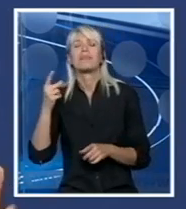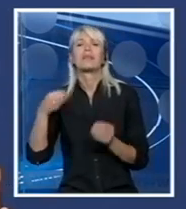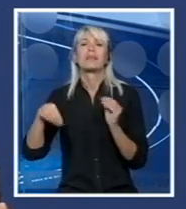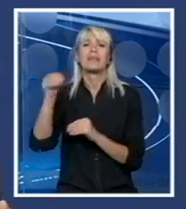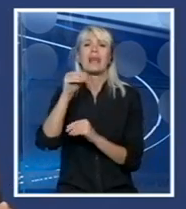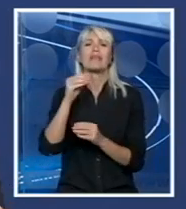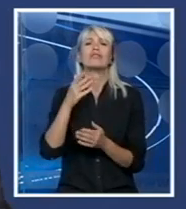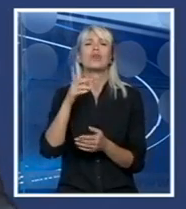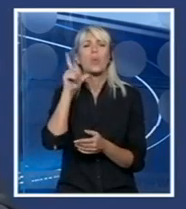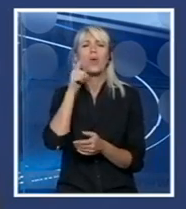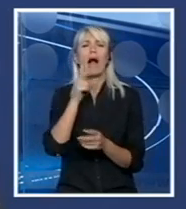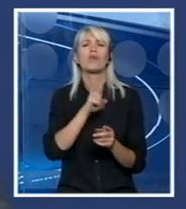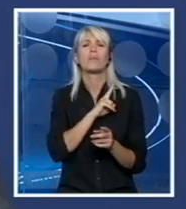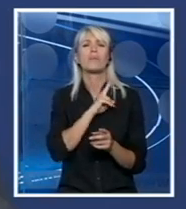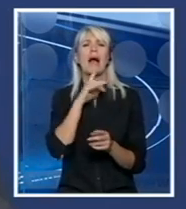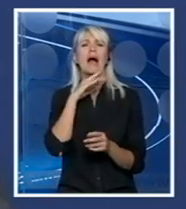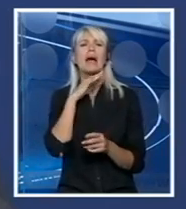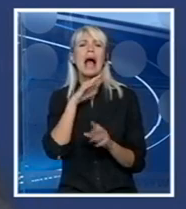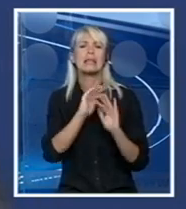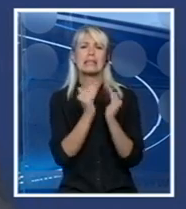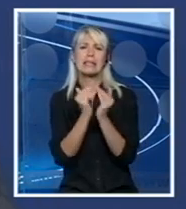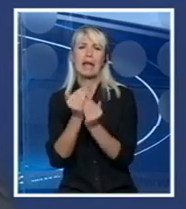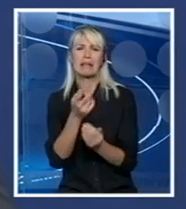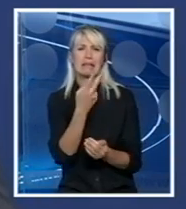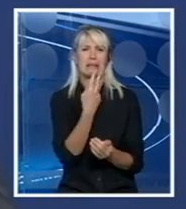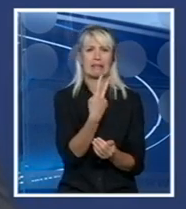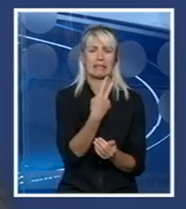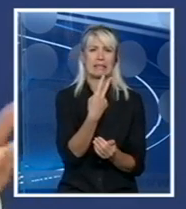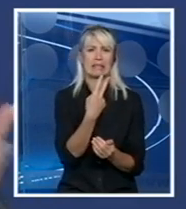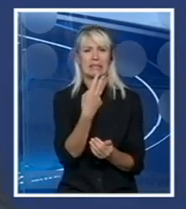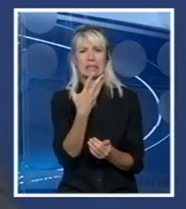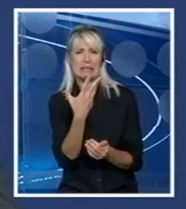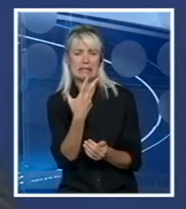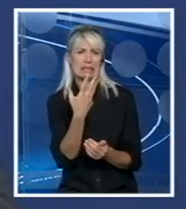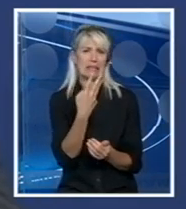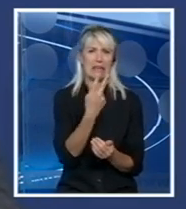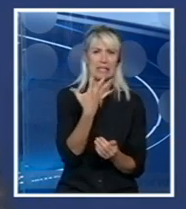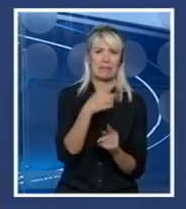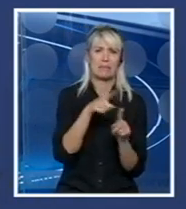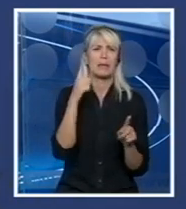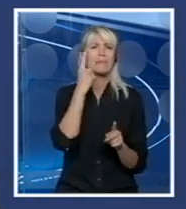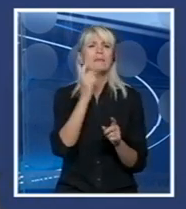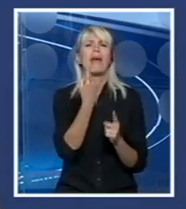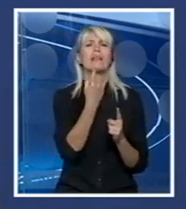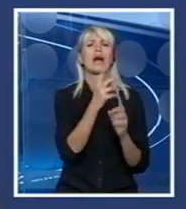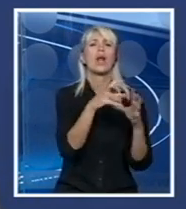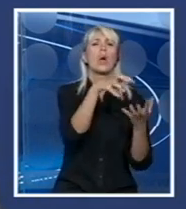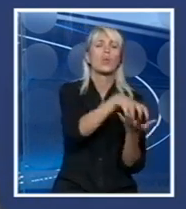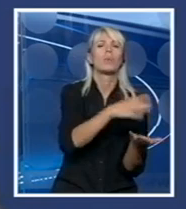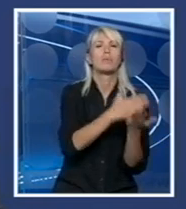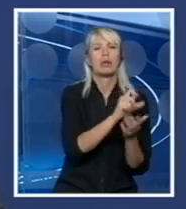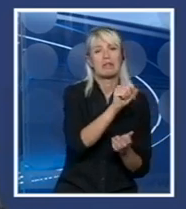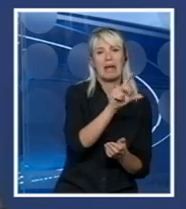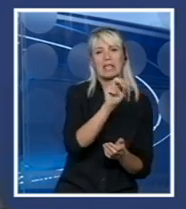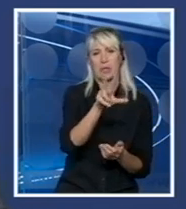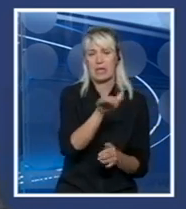to 30. I to je otprilike neki prosjek će biti 12, 13. Po meni, po nekim mom iskustvima i merenjima. E sada, ne